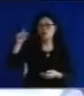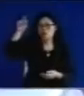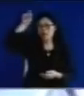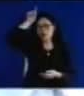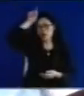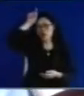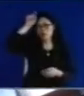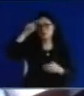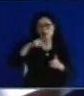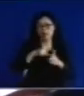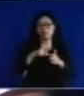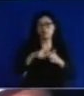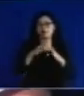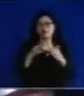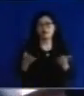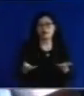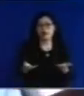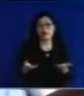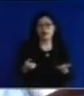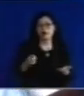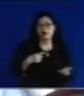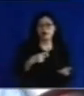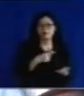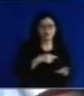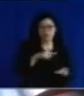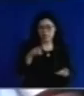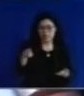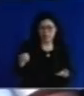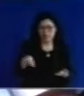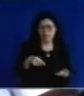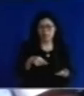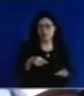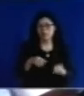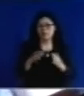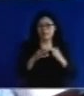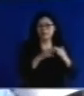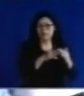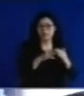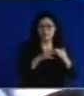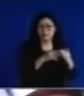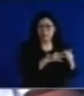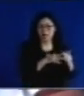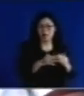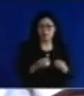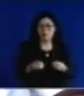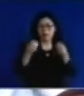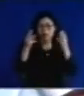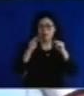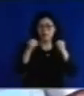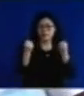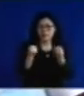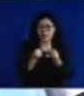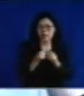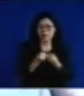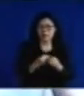sebagainya. Sementara kami keliling di 297 desa. Banyak masyarakat yang mengeluh,